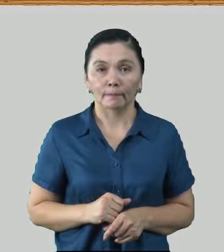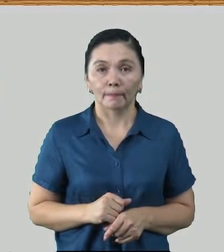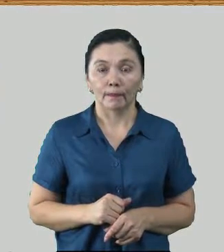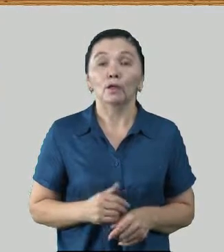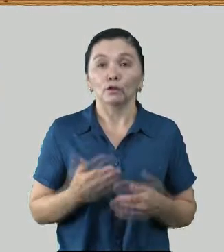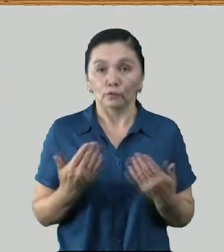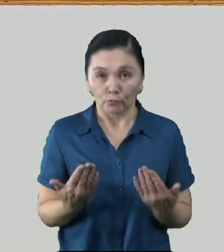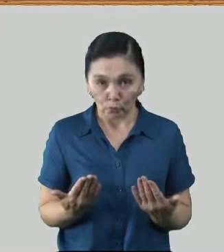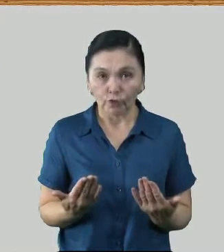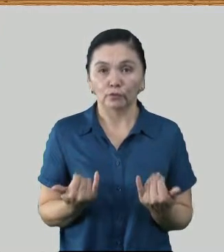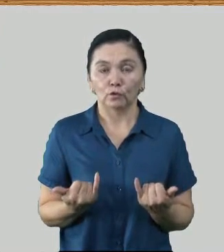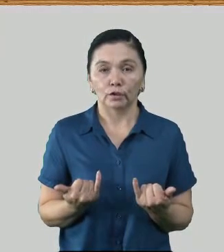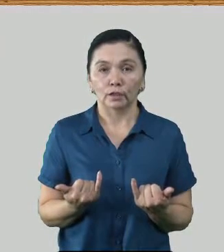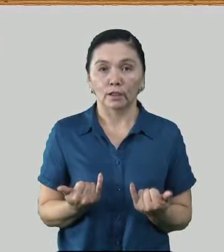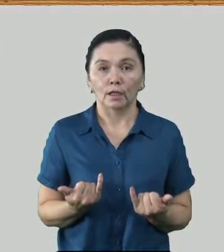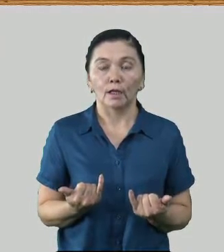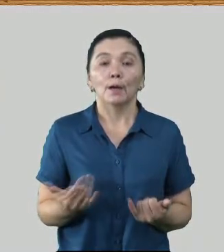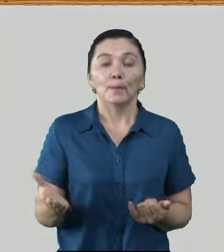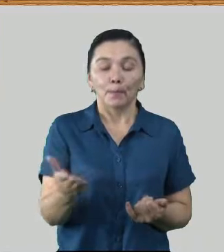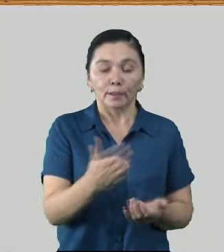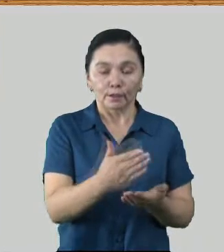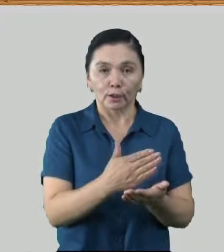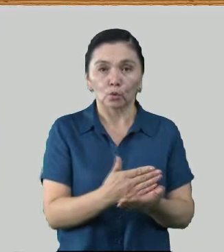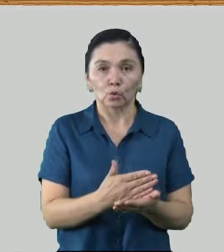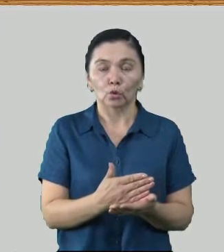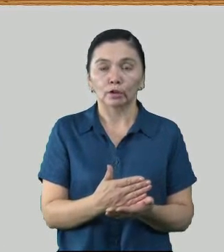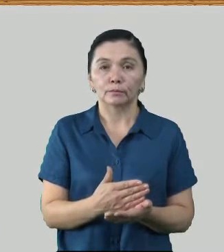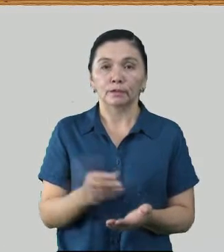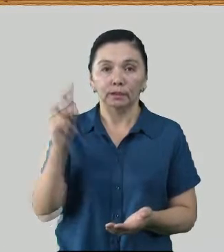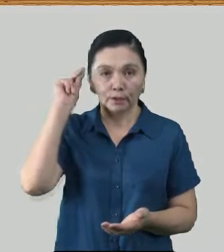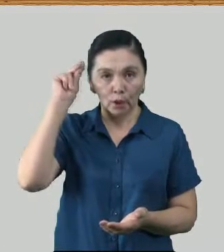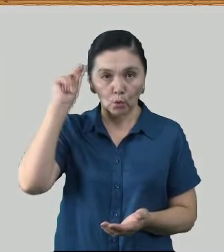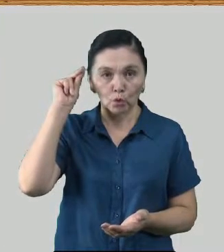Вот, ребята, сегодня на уроке мы